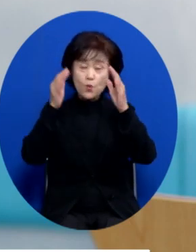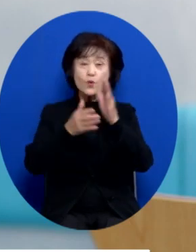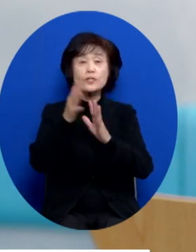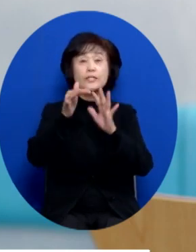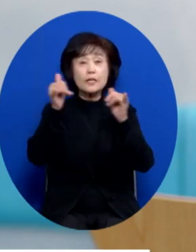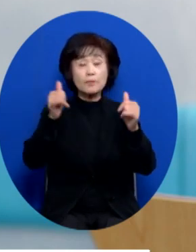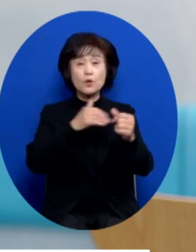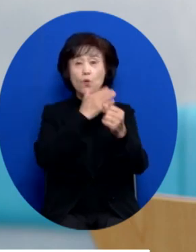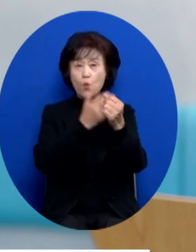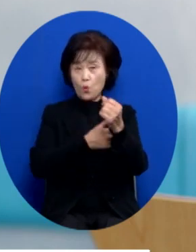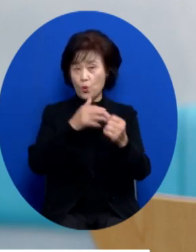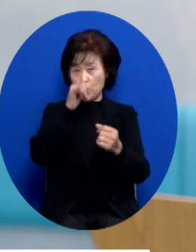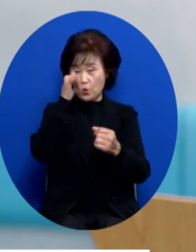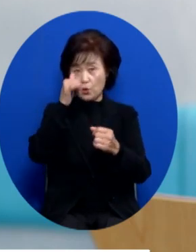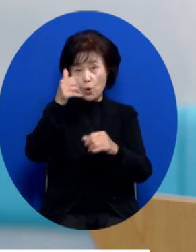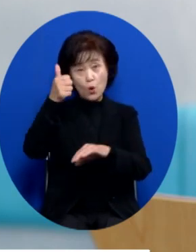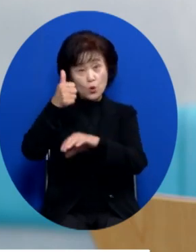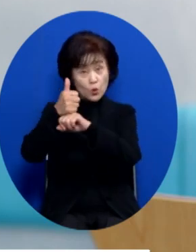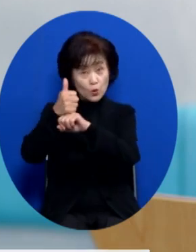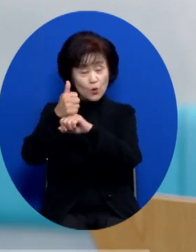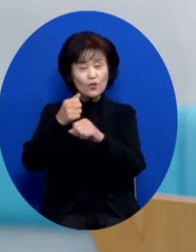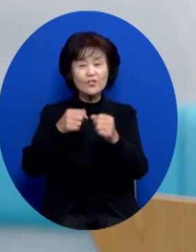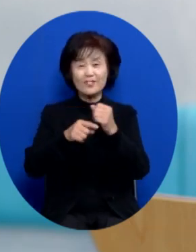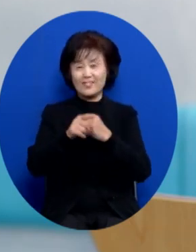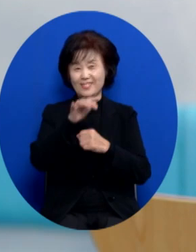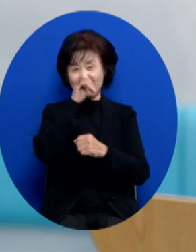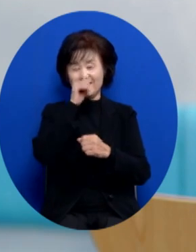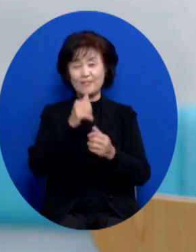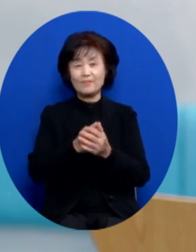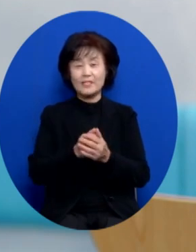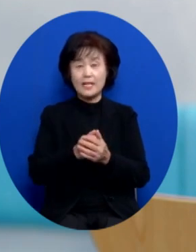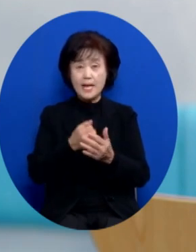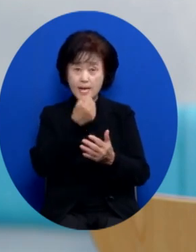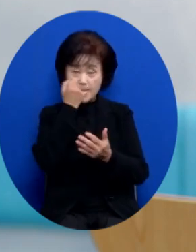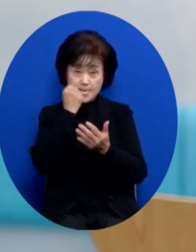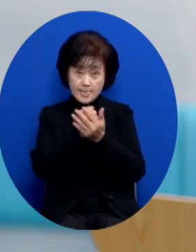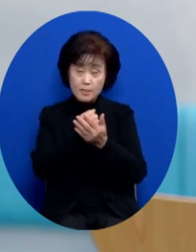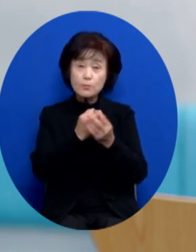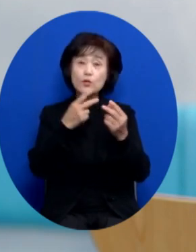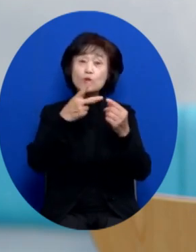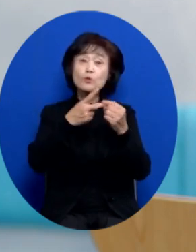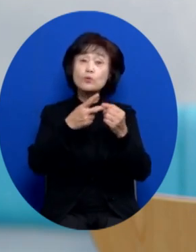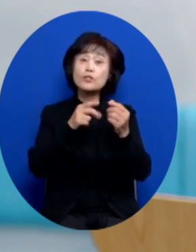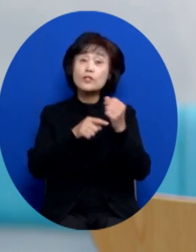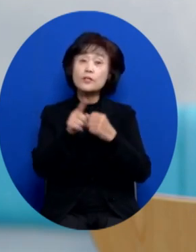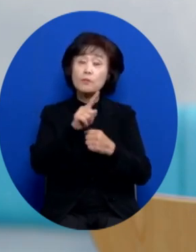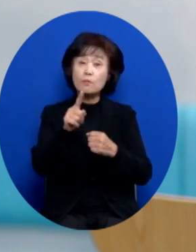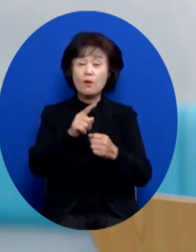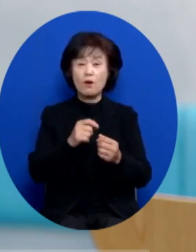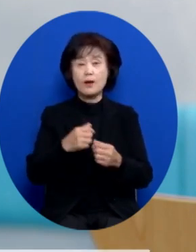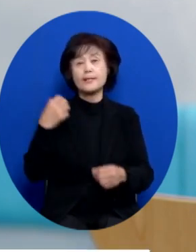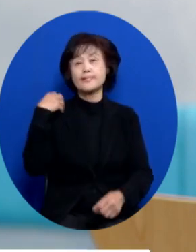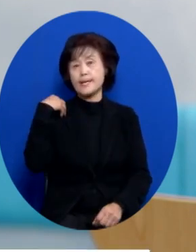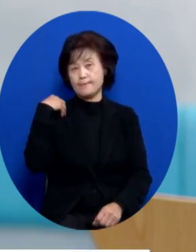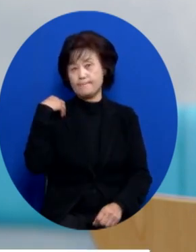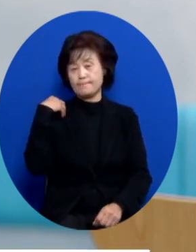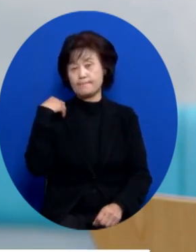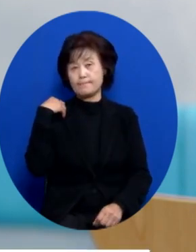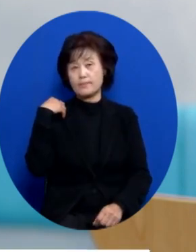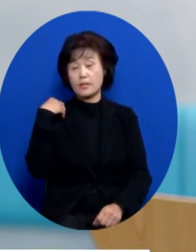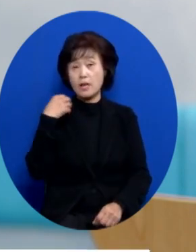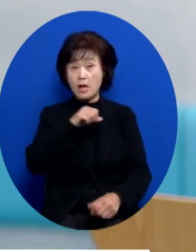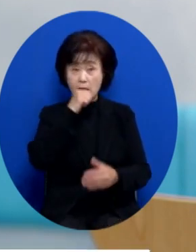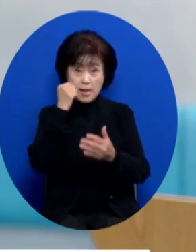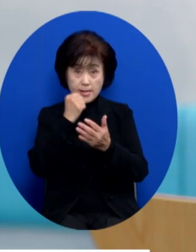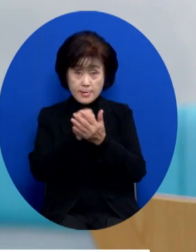천국 소속한 자가 되었음을 의미합니다. 인치심의 두 번째 의미는 바로 책임입니다.